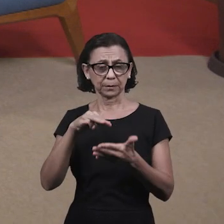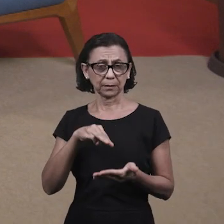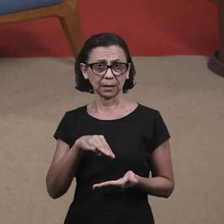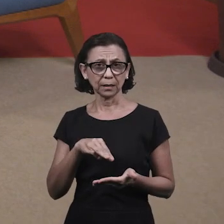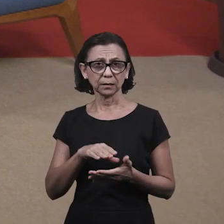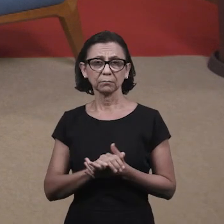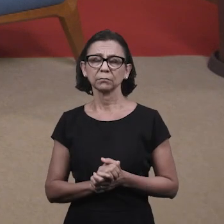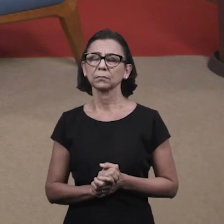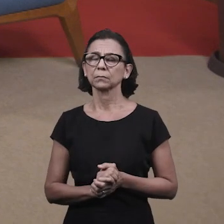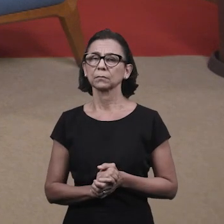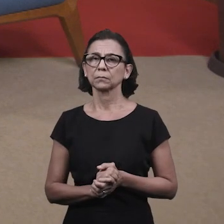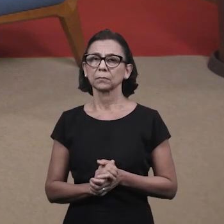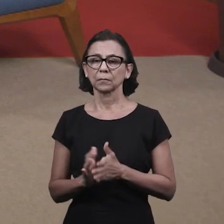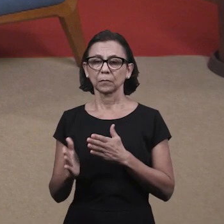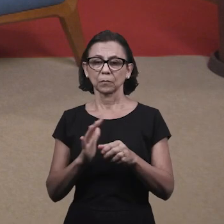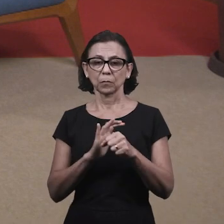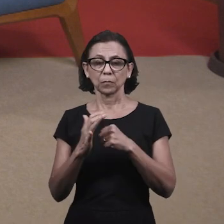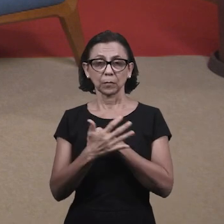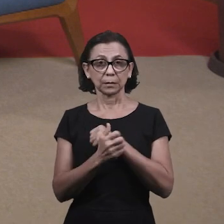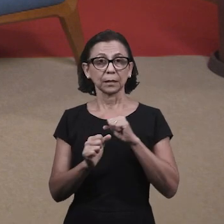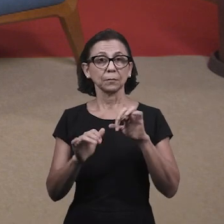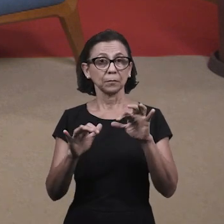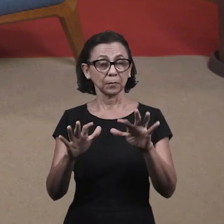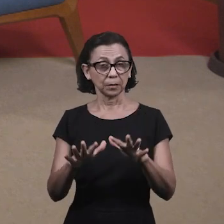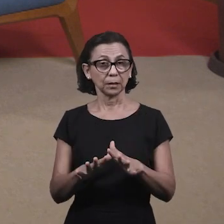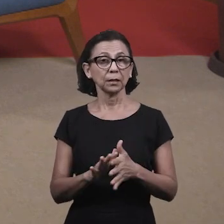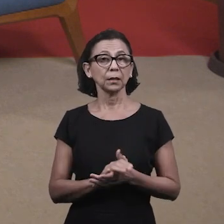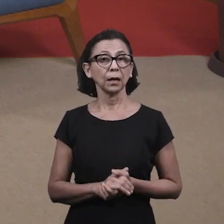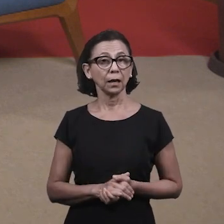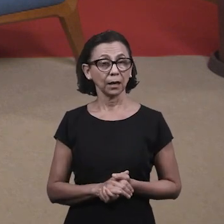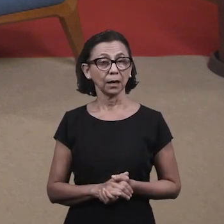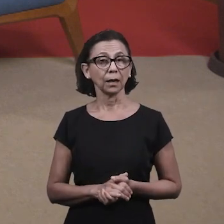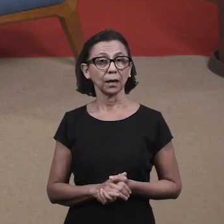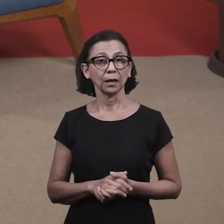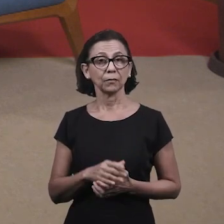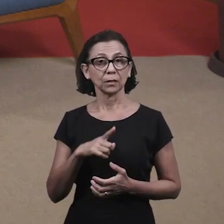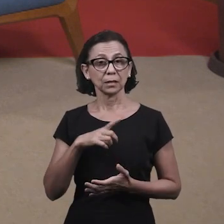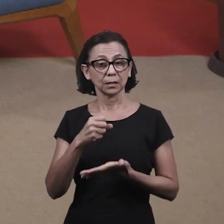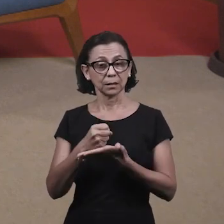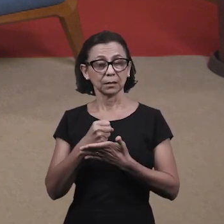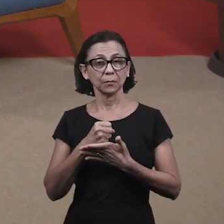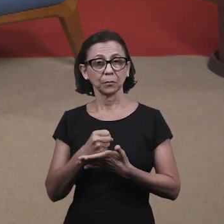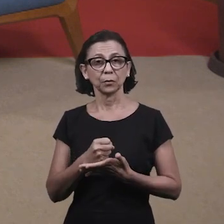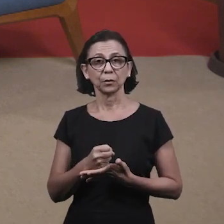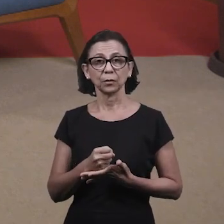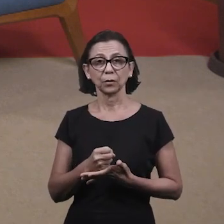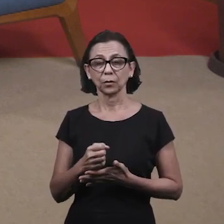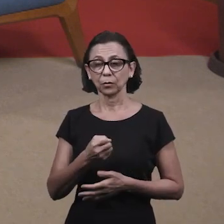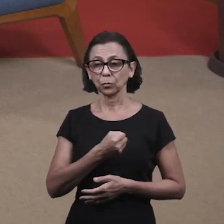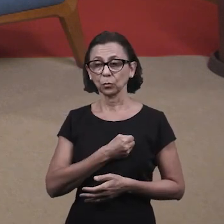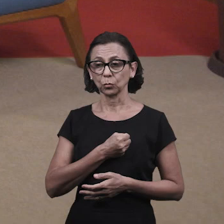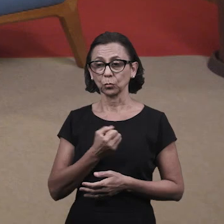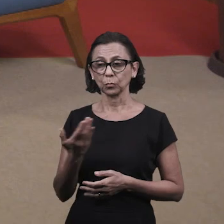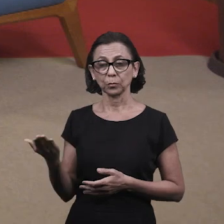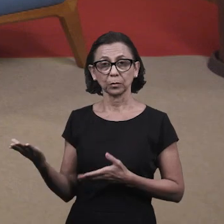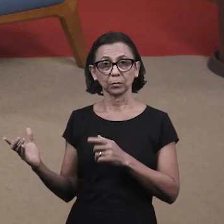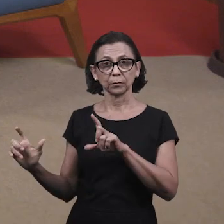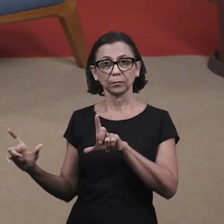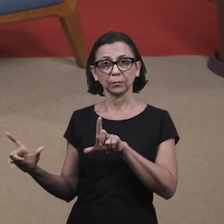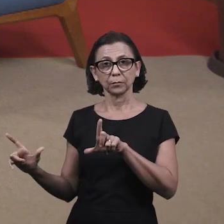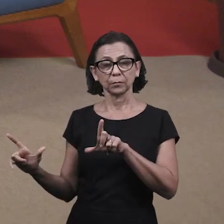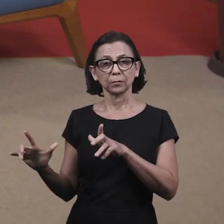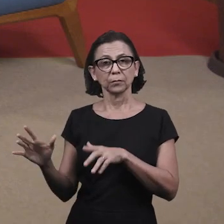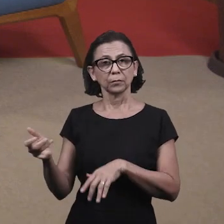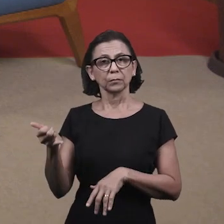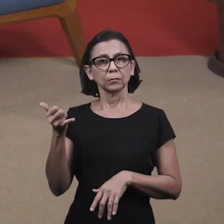pendant cette période de pandémie à travers ce projet qui est merveilleux. Vous pouvez appeler toujours quand vous avez besoin ce numéro qui apparaît à